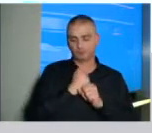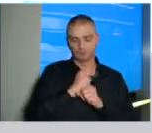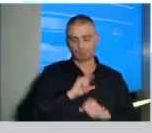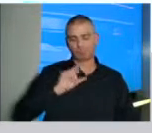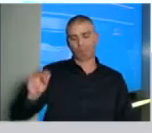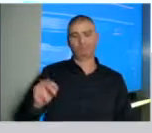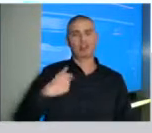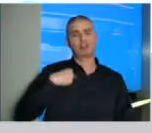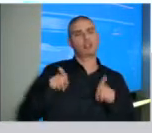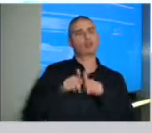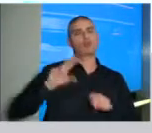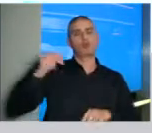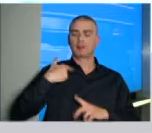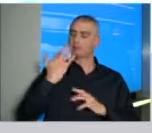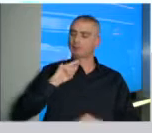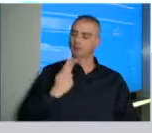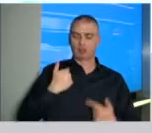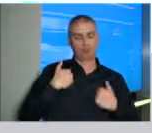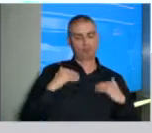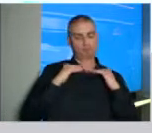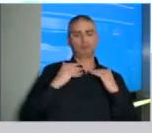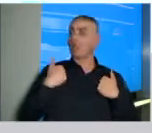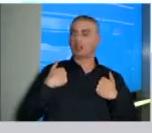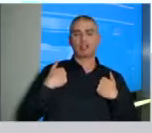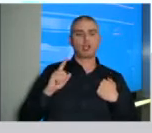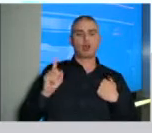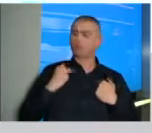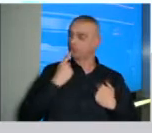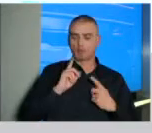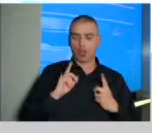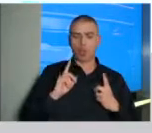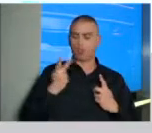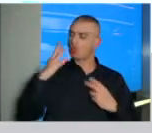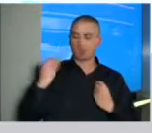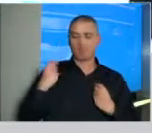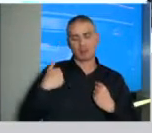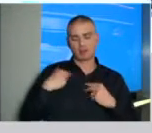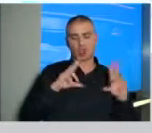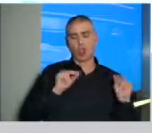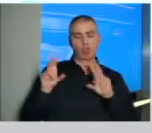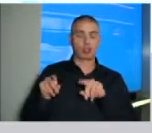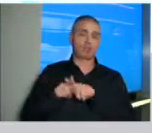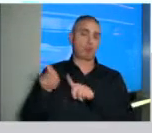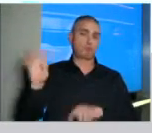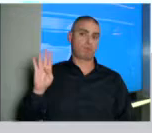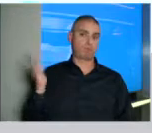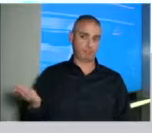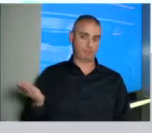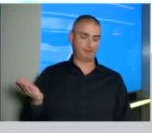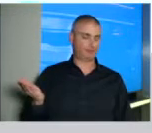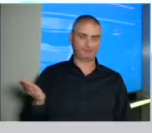אני כמוהו, אני הנאמבר 2, אני הטוען לכתר, אבל לא, מה שאני אומר זה לא, אני לא יותר טוב, אלא אני אותו דבר כמוהו בנושא